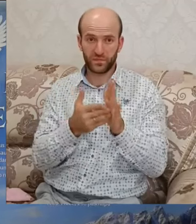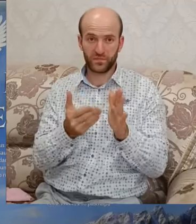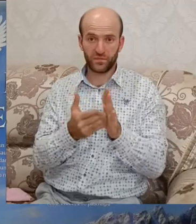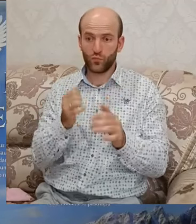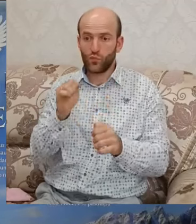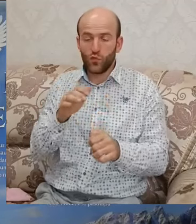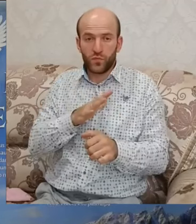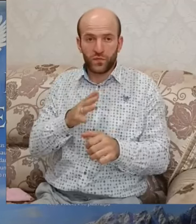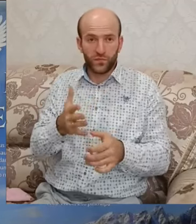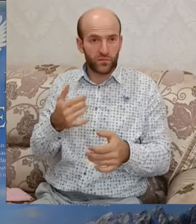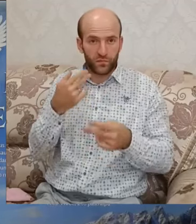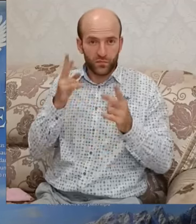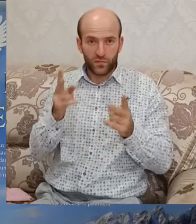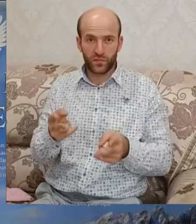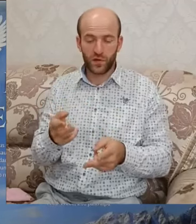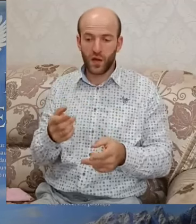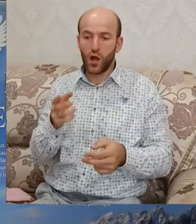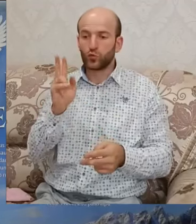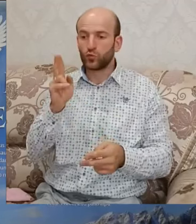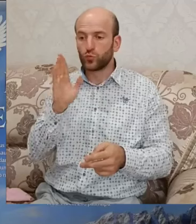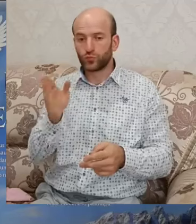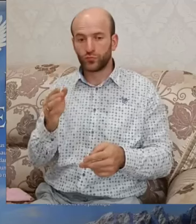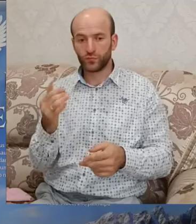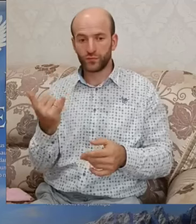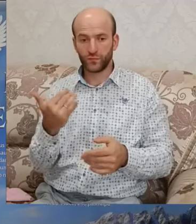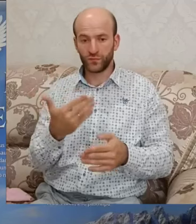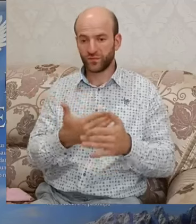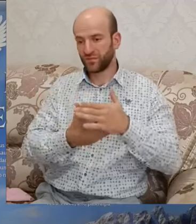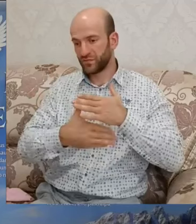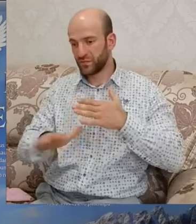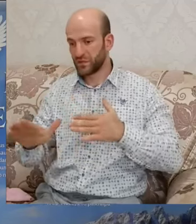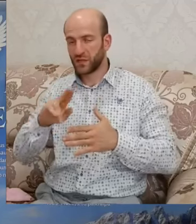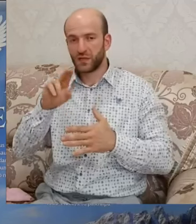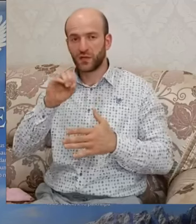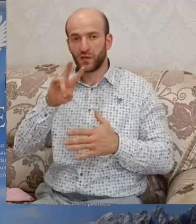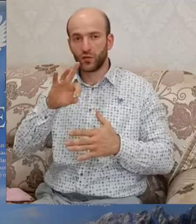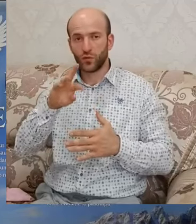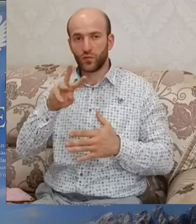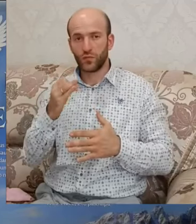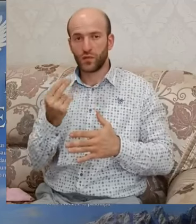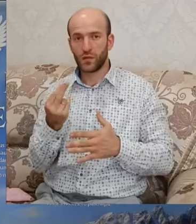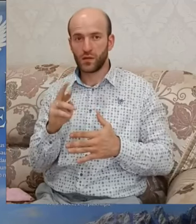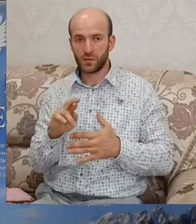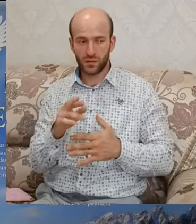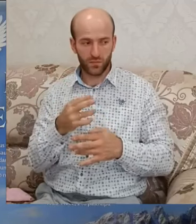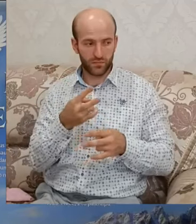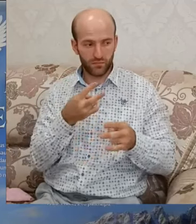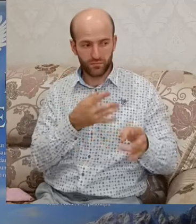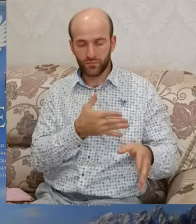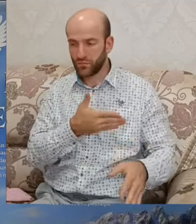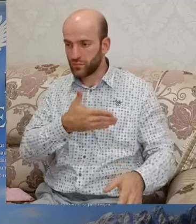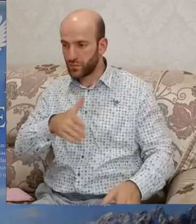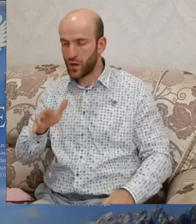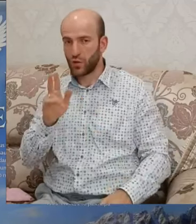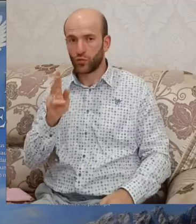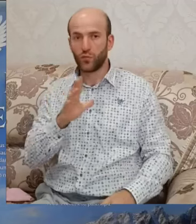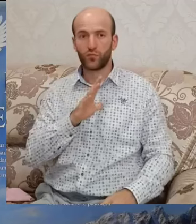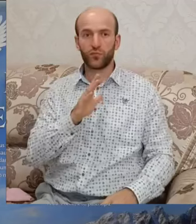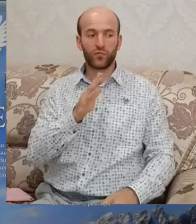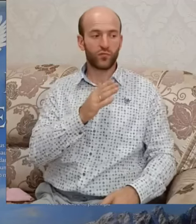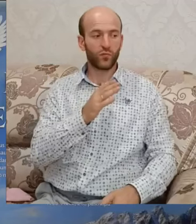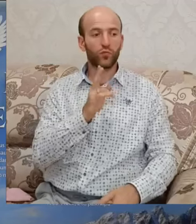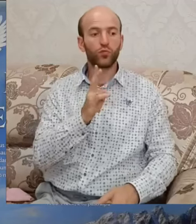iš denominacijos. Кому-то выйти из деноминации. Iš Babilono, iš Egipto. Из Вавилона, из Египта. Iš религиос. Из религии. Iš